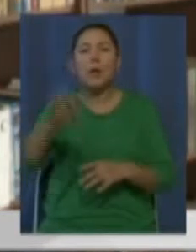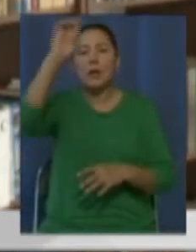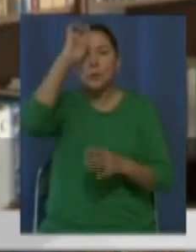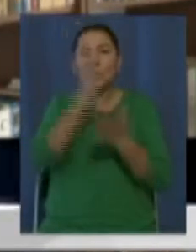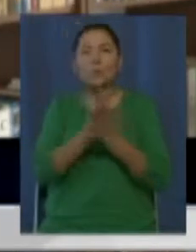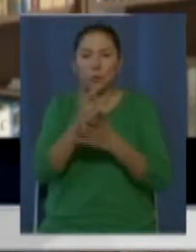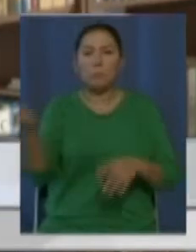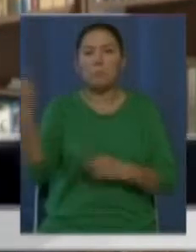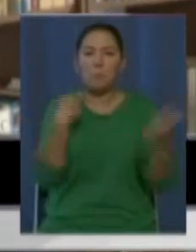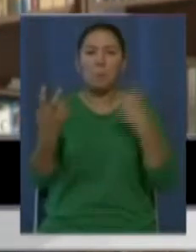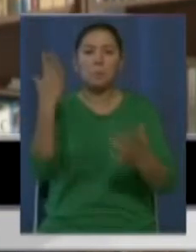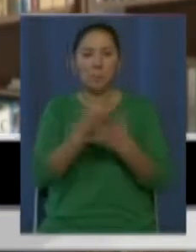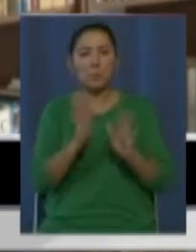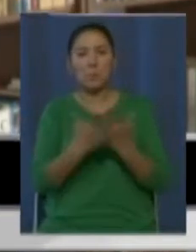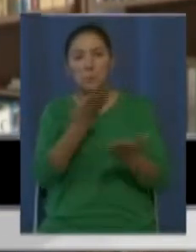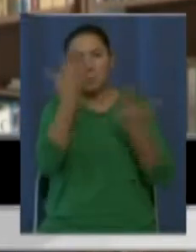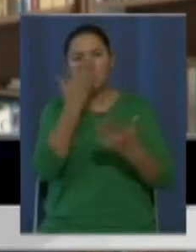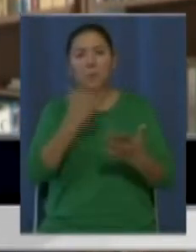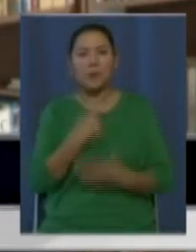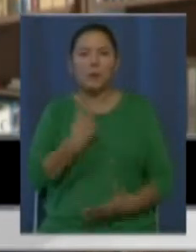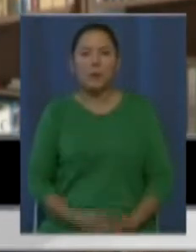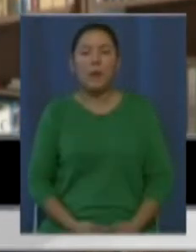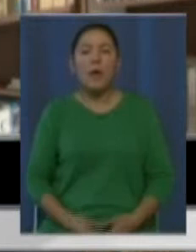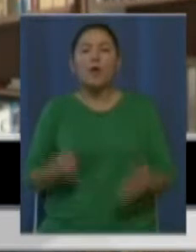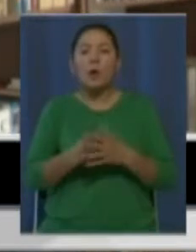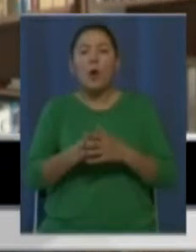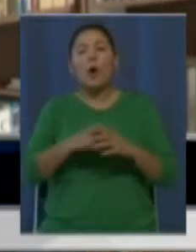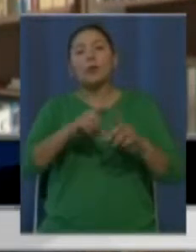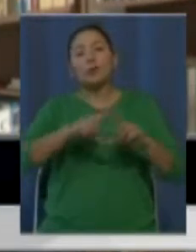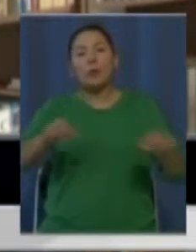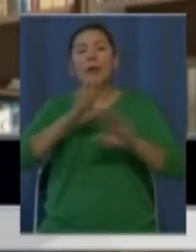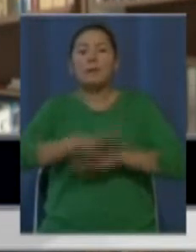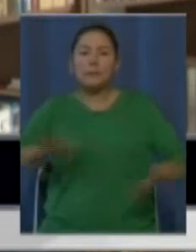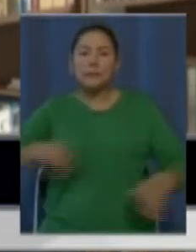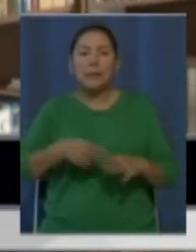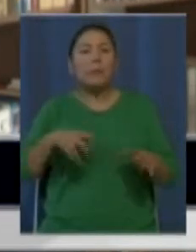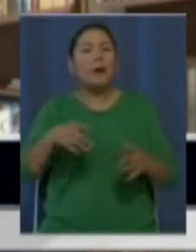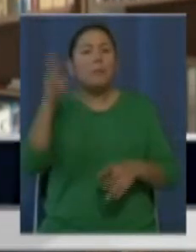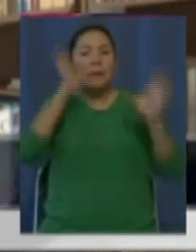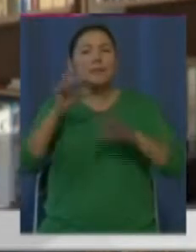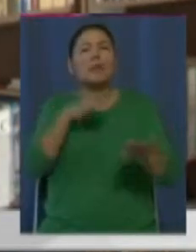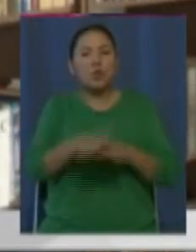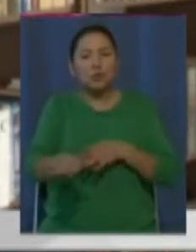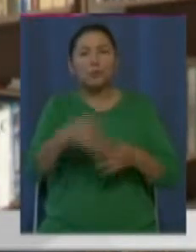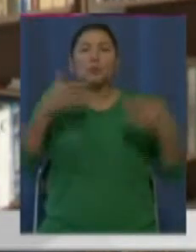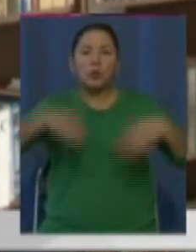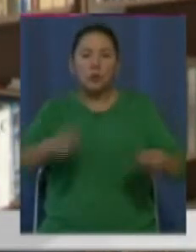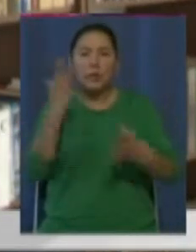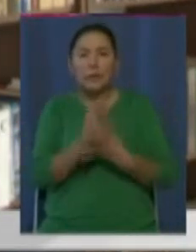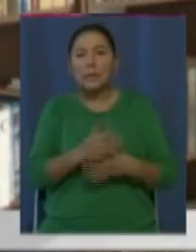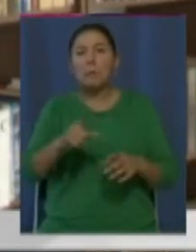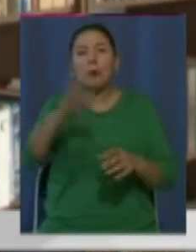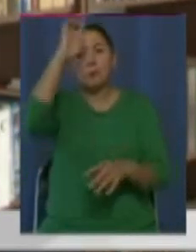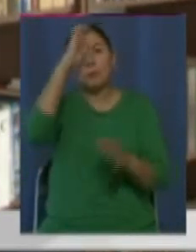болған менен оқырмандарымыз жақсы. Негізгі оқырмандарымыз мектеп оқушылары, зейнеткерлер де бар, оның ішінде